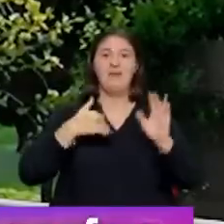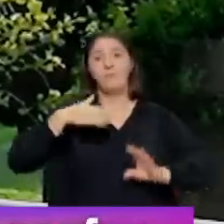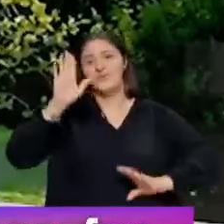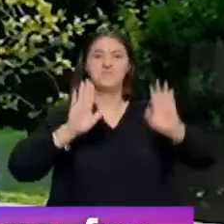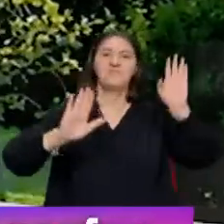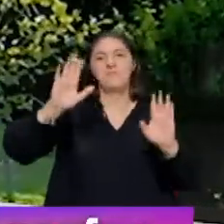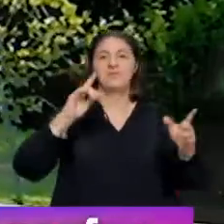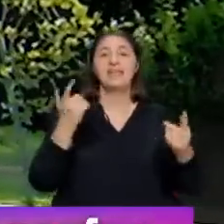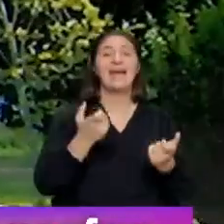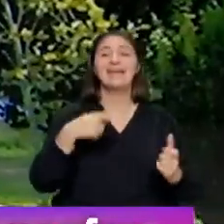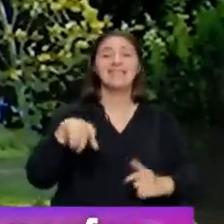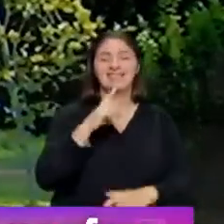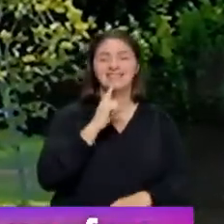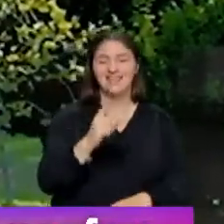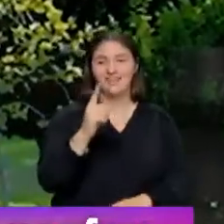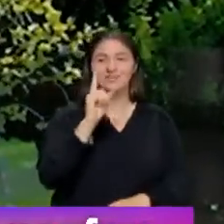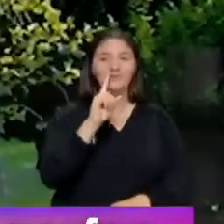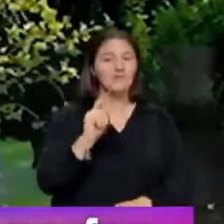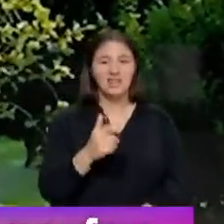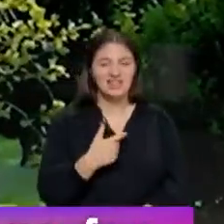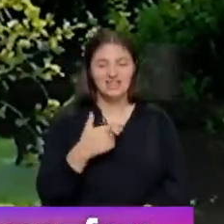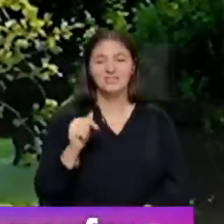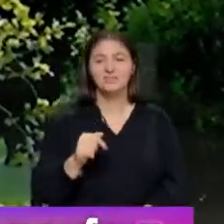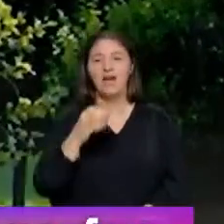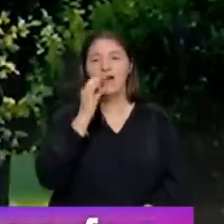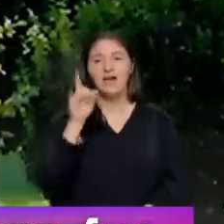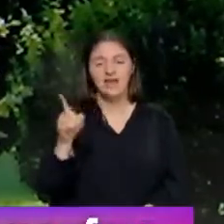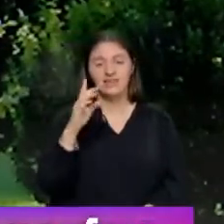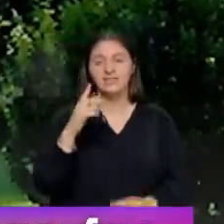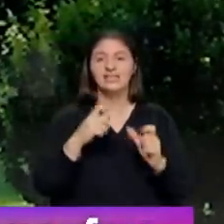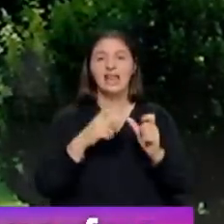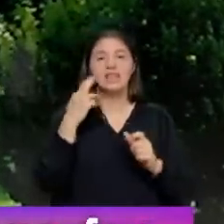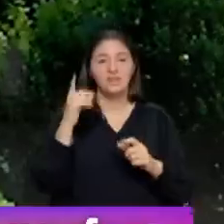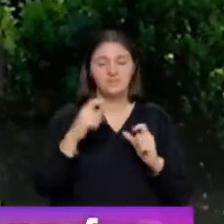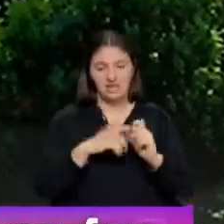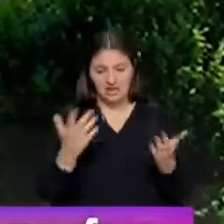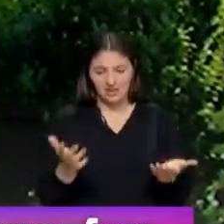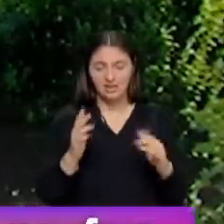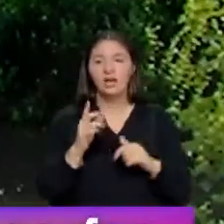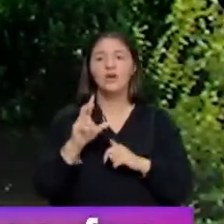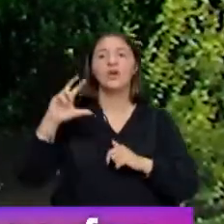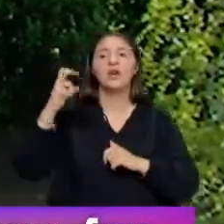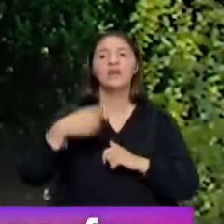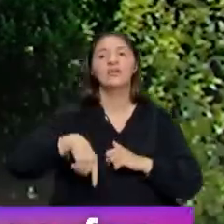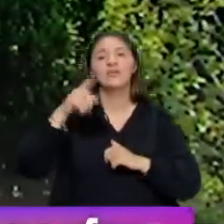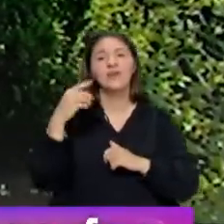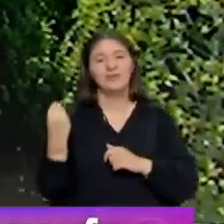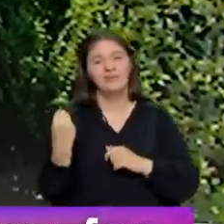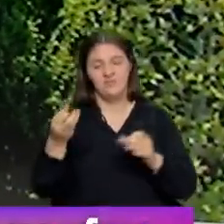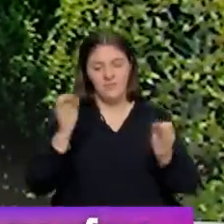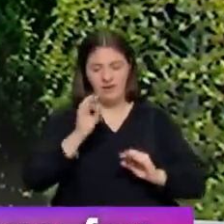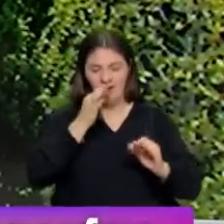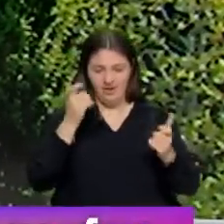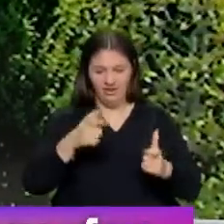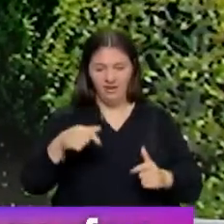gelmeye başladı Neredesiniz diye sormuştuk şimdi Ankara'dan Selena'nın Günaydınlar güneşli güzel bir gün başlıyor